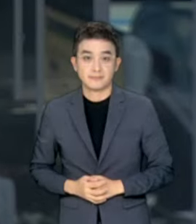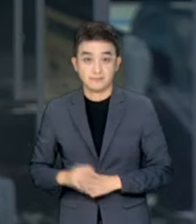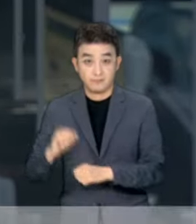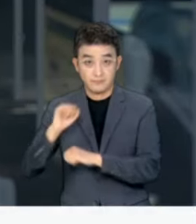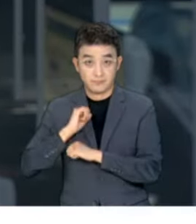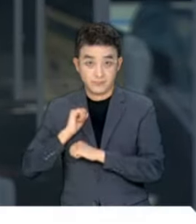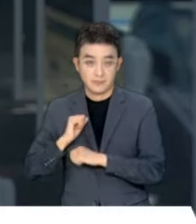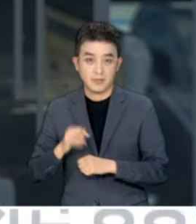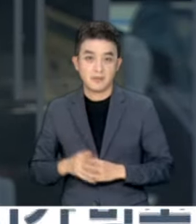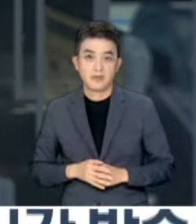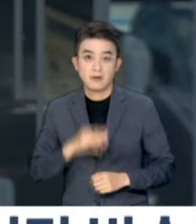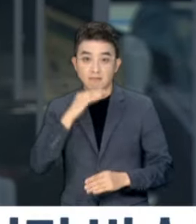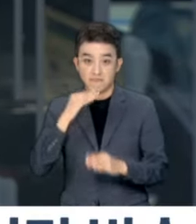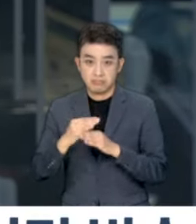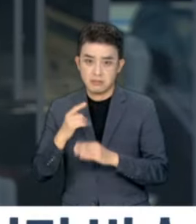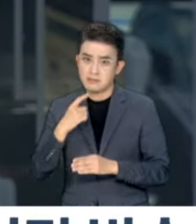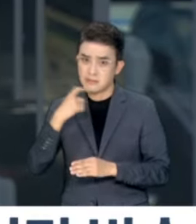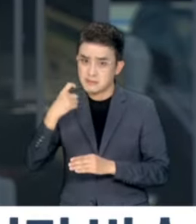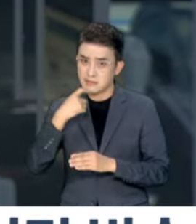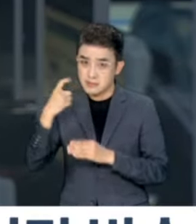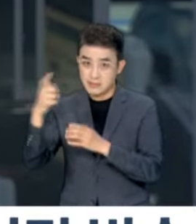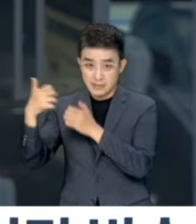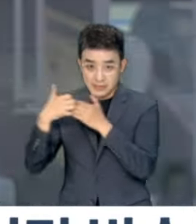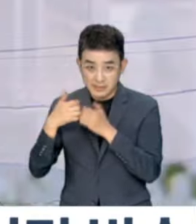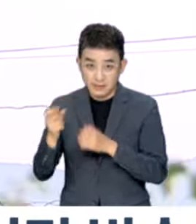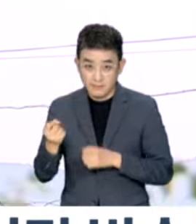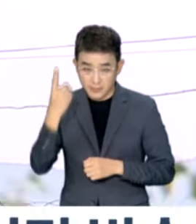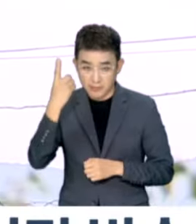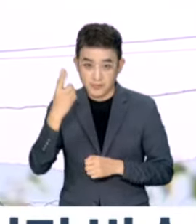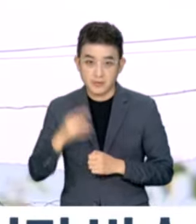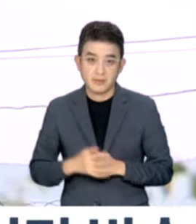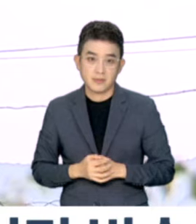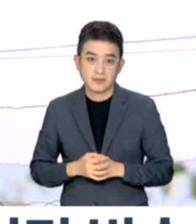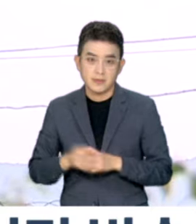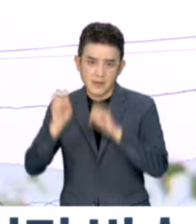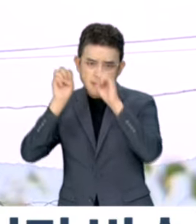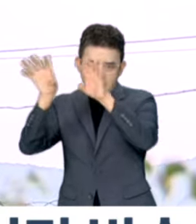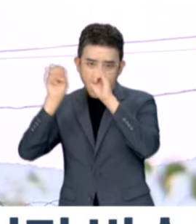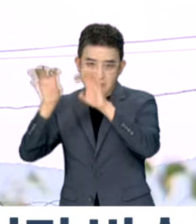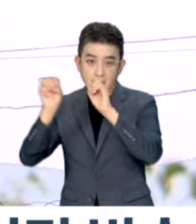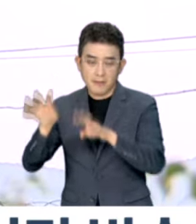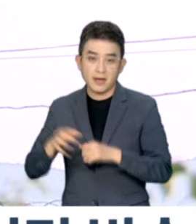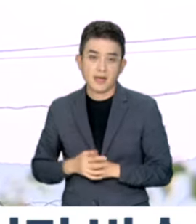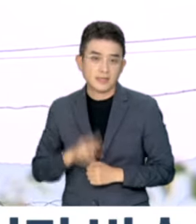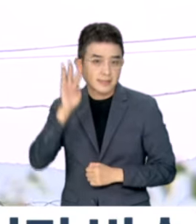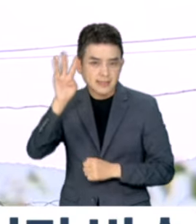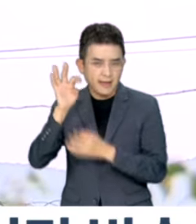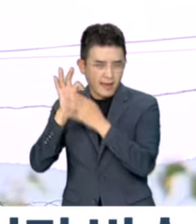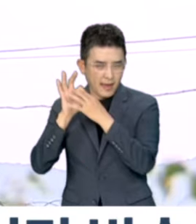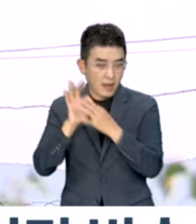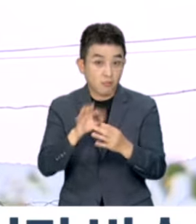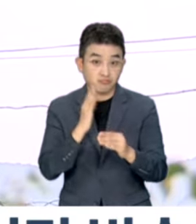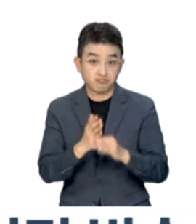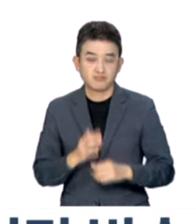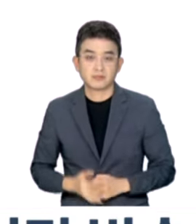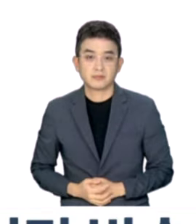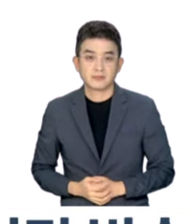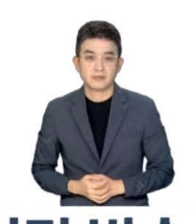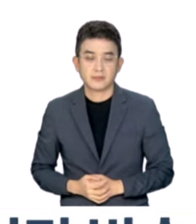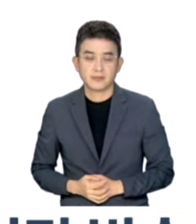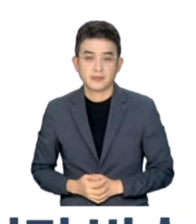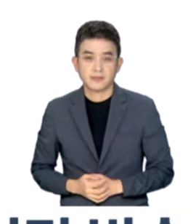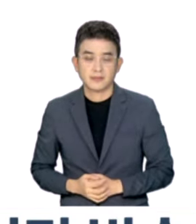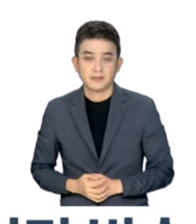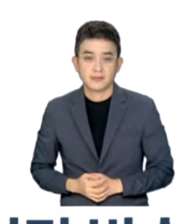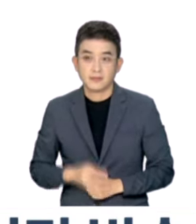군당국이 대북 심리전 수단인 최전방 지역 확성기를 사흘째 가동 중인 것으로 확인됐습니다 군 소식통에